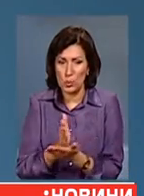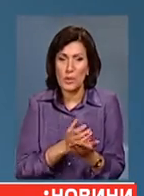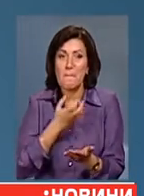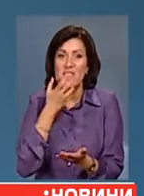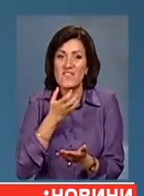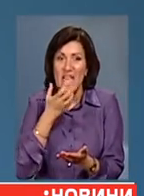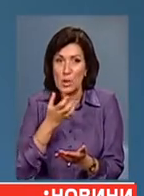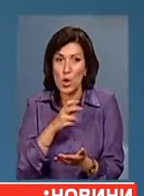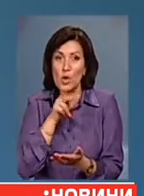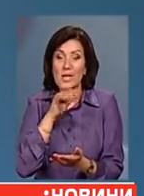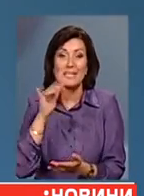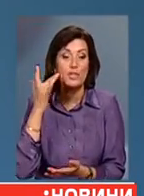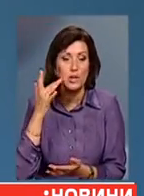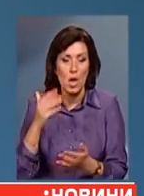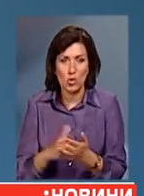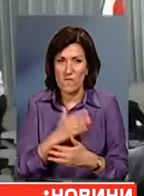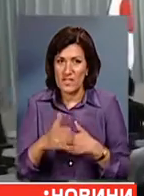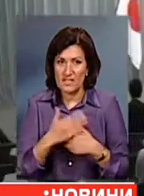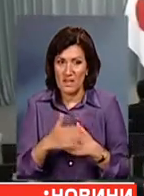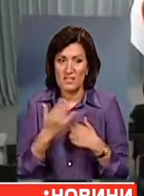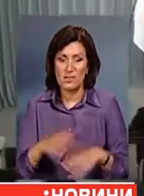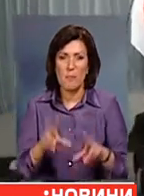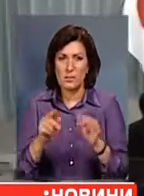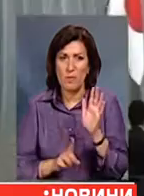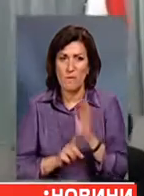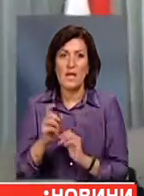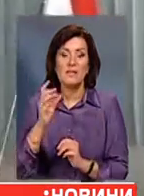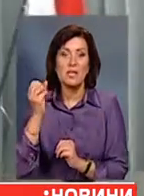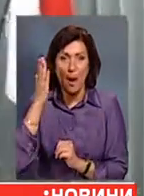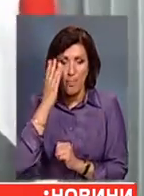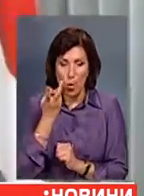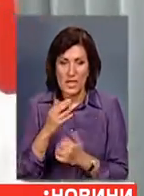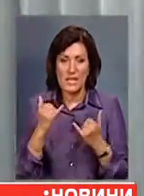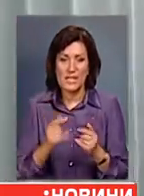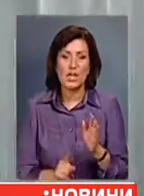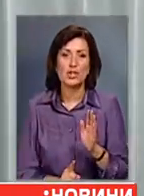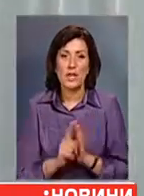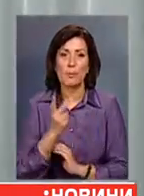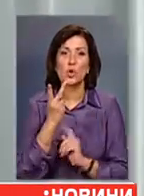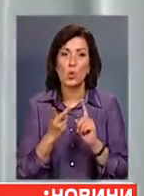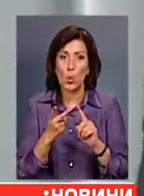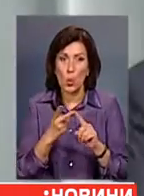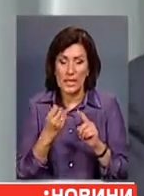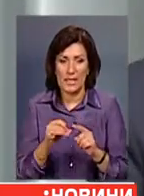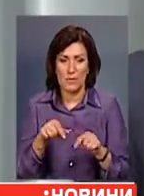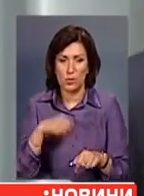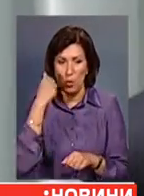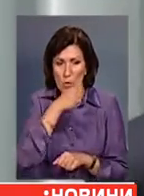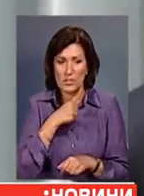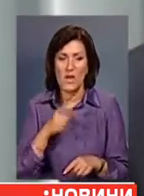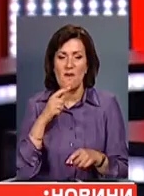Кореї та США. Нові санкції проти КНДР вже пообіцяла запровадити Японія. Нинішній запуск – другий цього року. Загалом